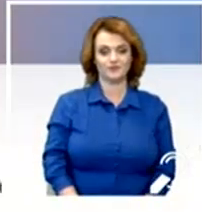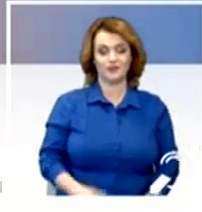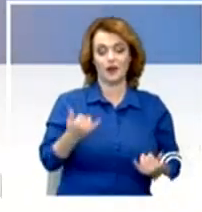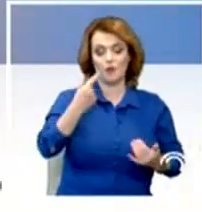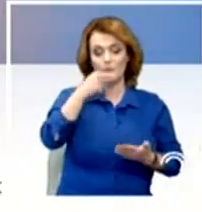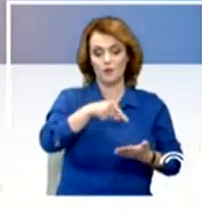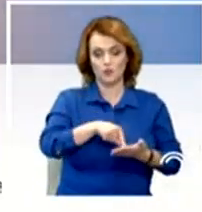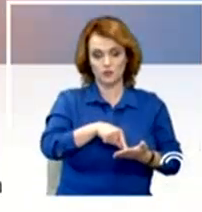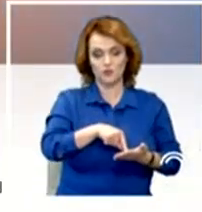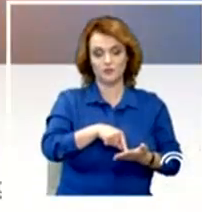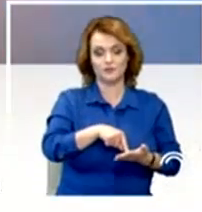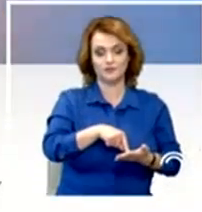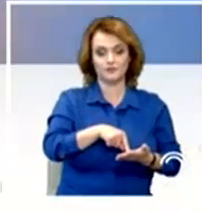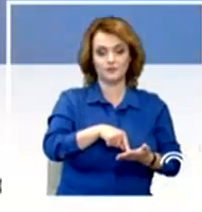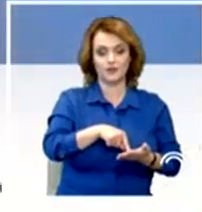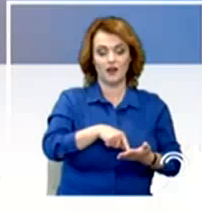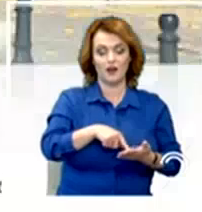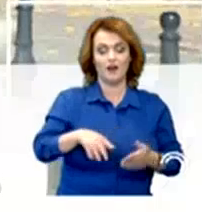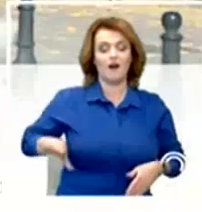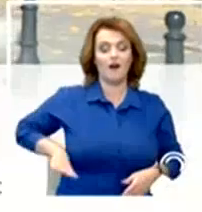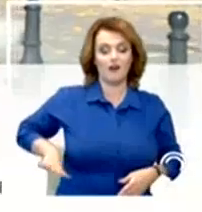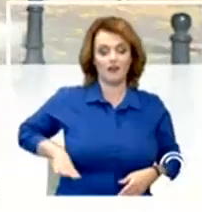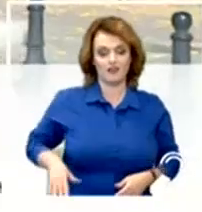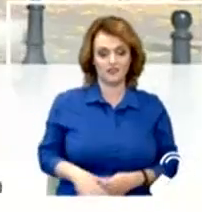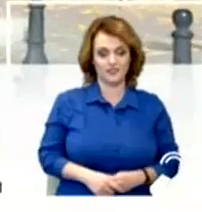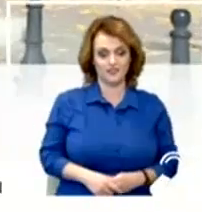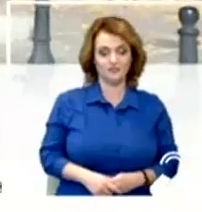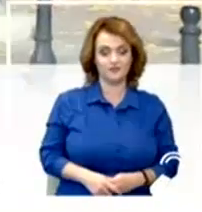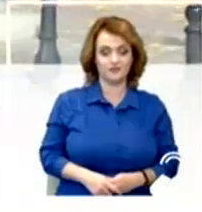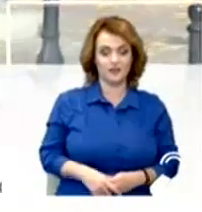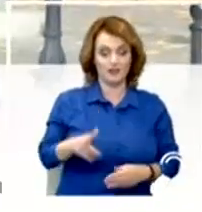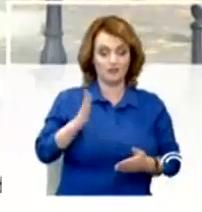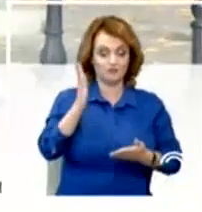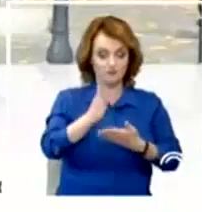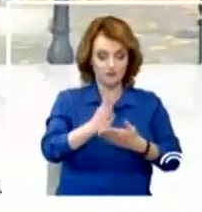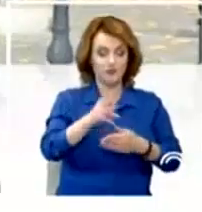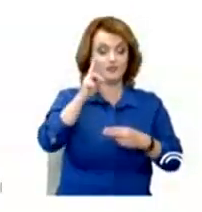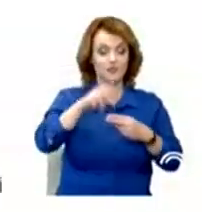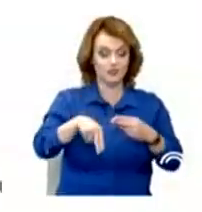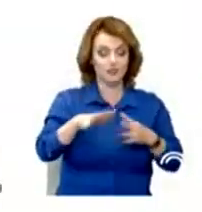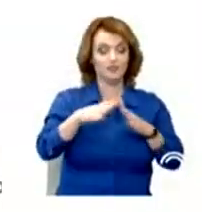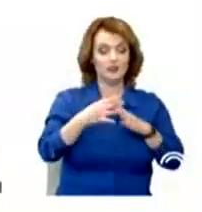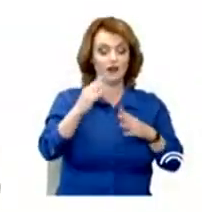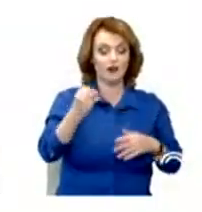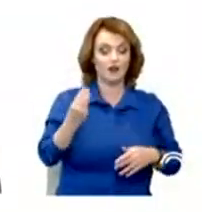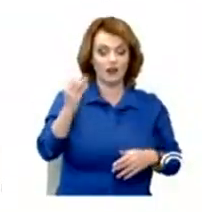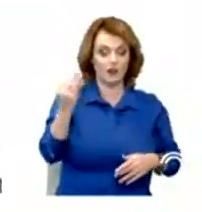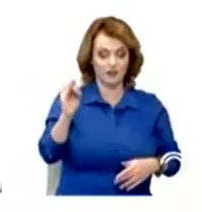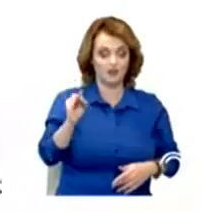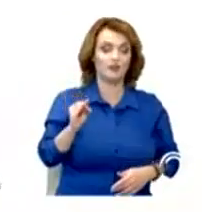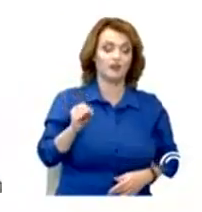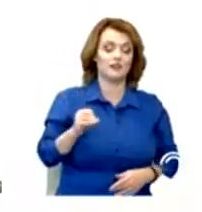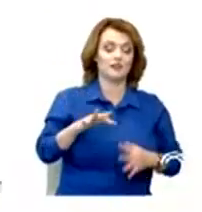Am ajuns în Călăraș. Ștafeta veteranilor se va încheia în localitatea Carei din județul Satu